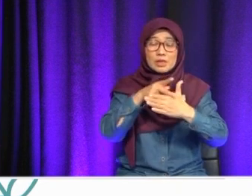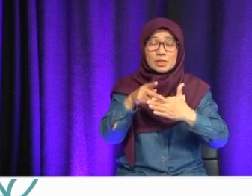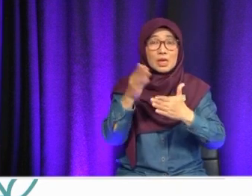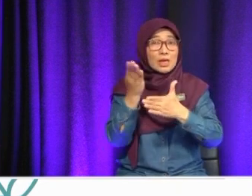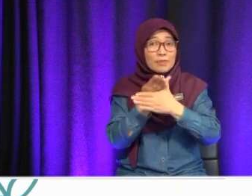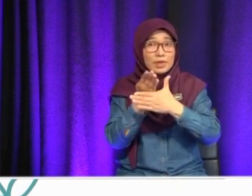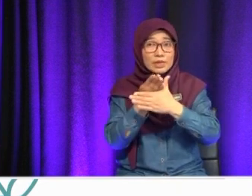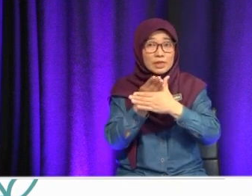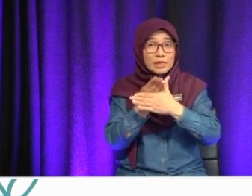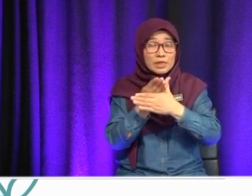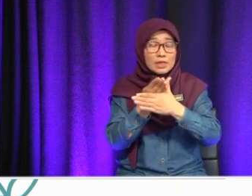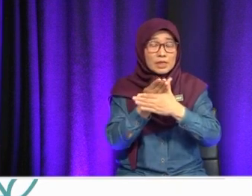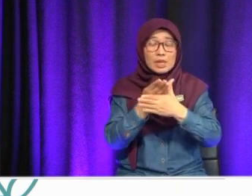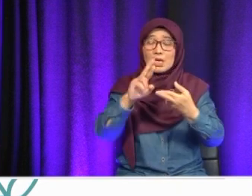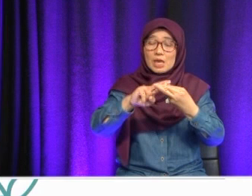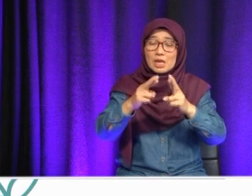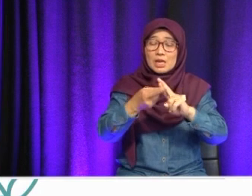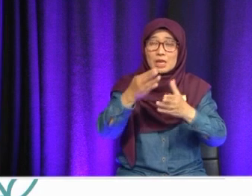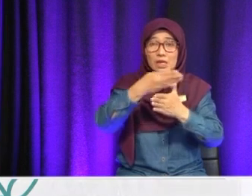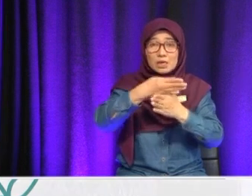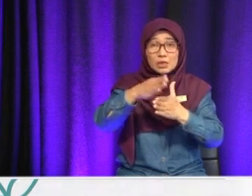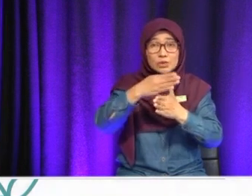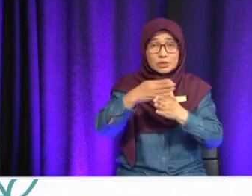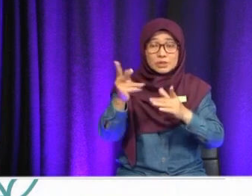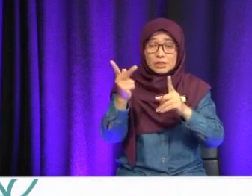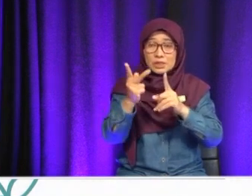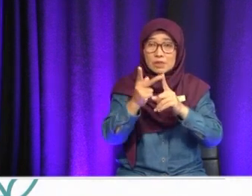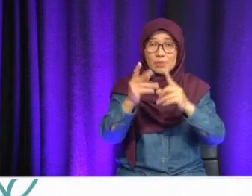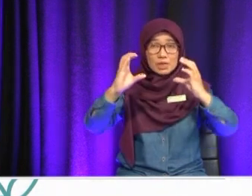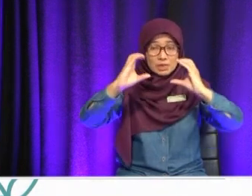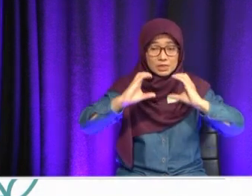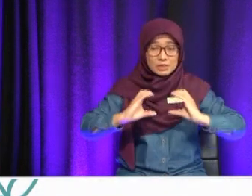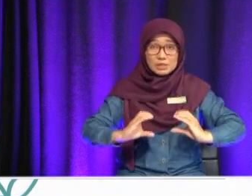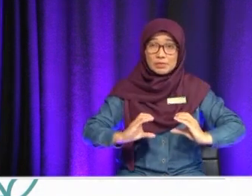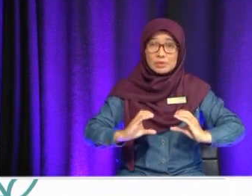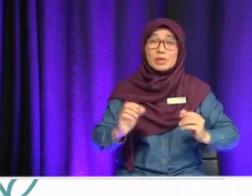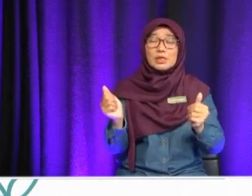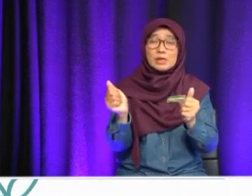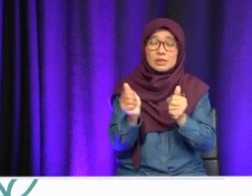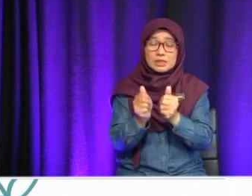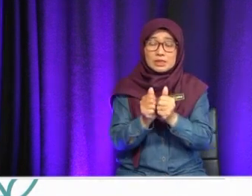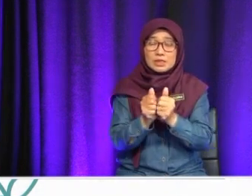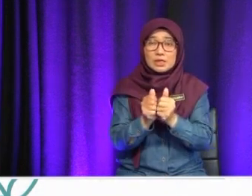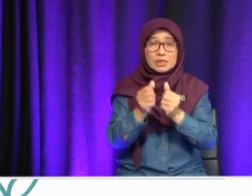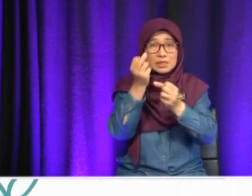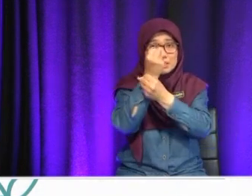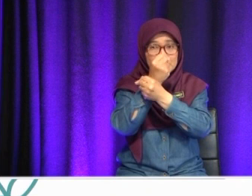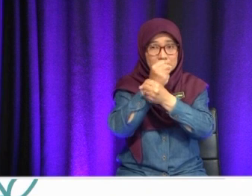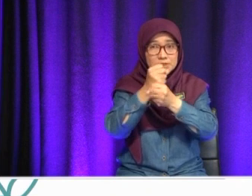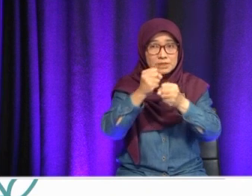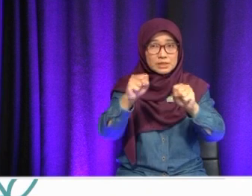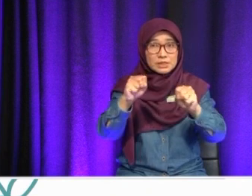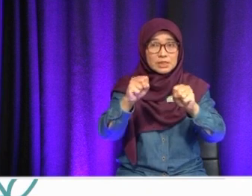bertindak sebagai rakan kongsi kepada pelanggannya dengan menyediakan pembiayaan atas konsep